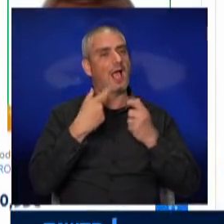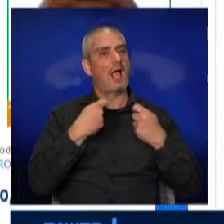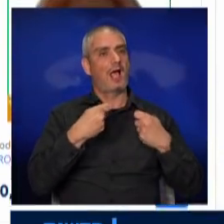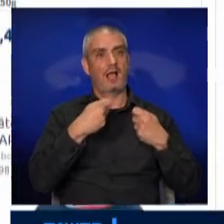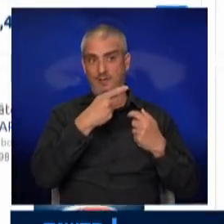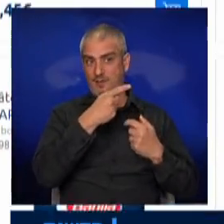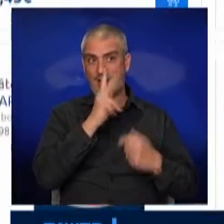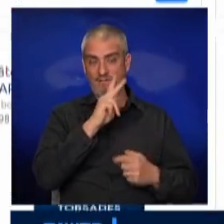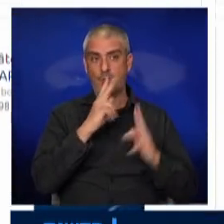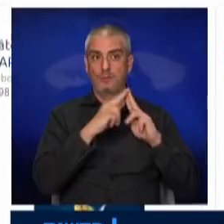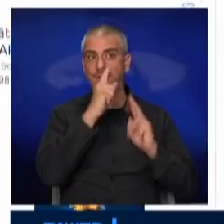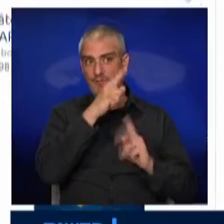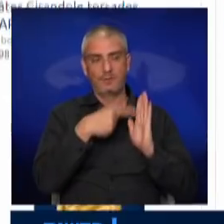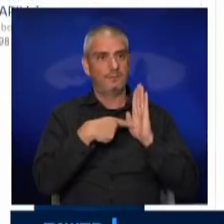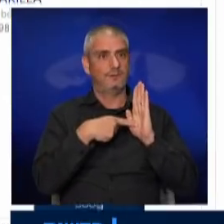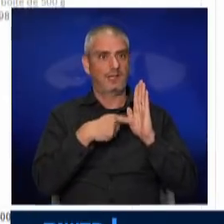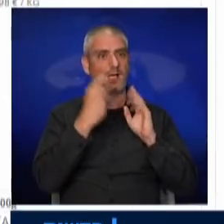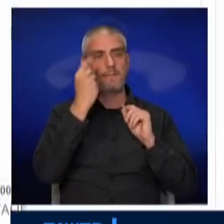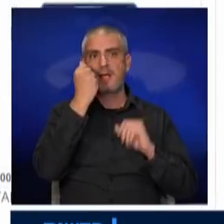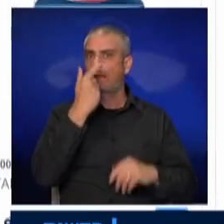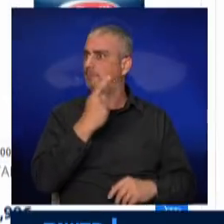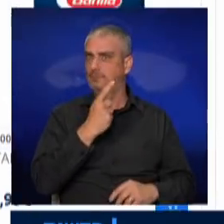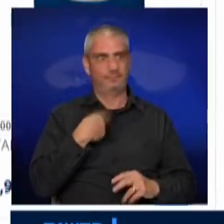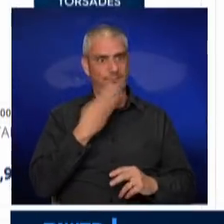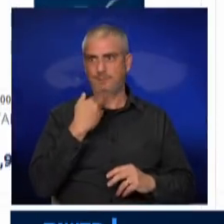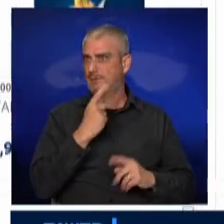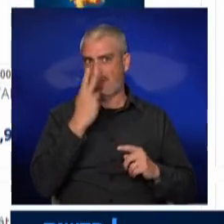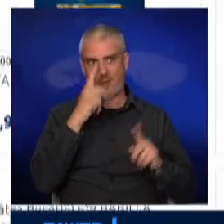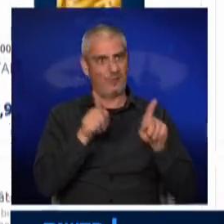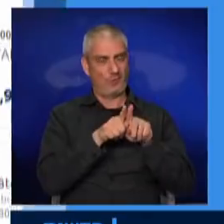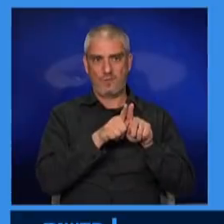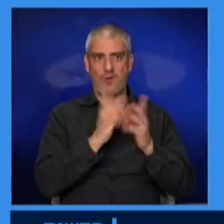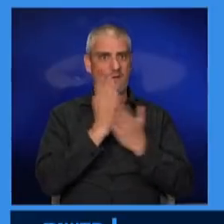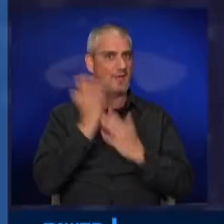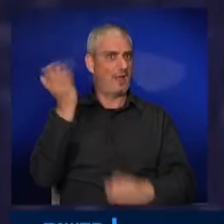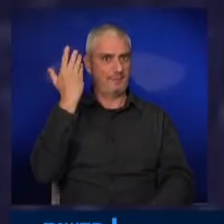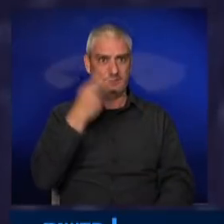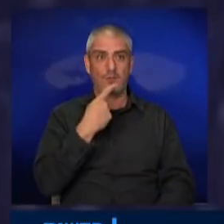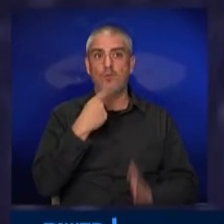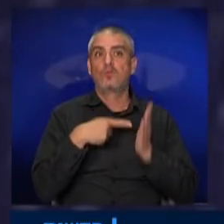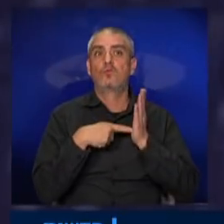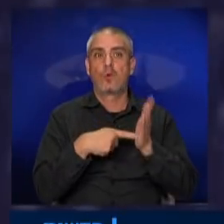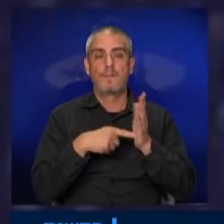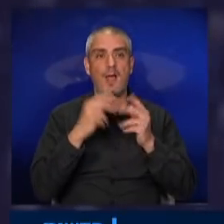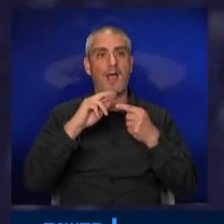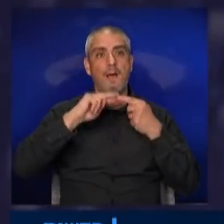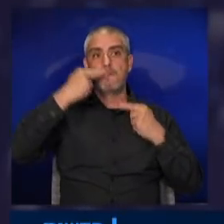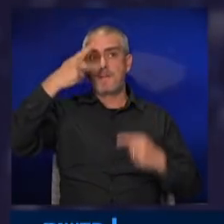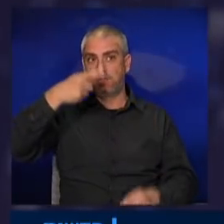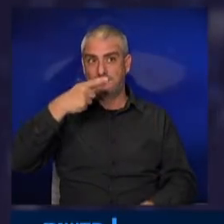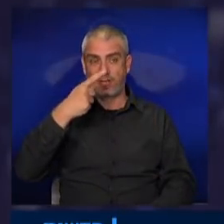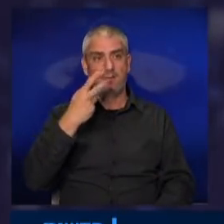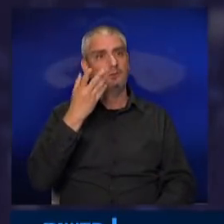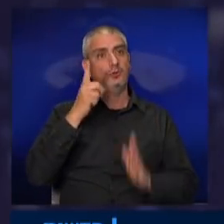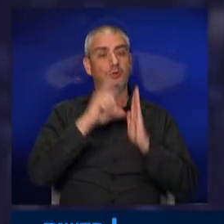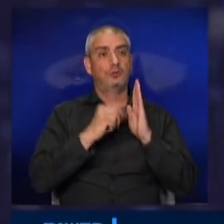של קרפור צרפת מציג רמות מחירים שלא נראו בישראל תקופה ארוכה. כך למשל, פסטה ברילה זולה